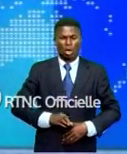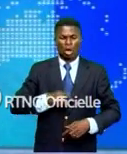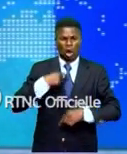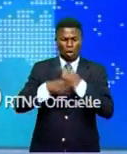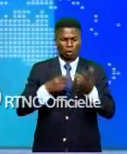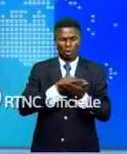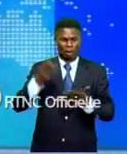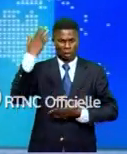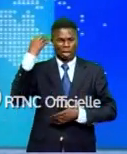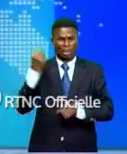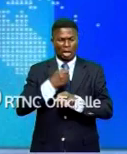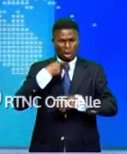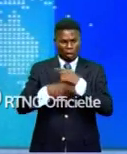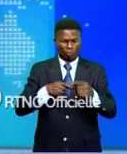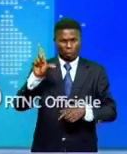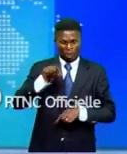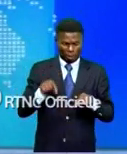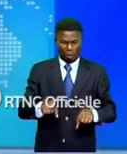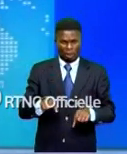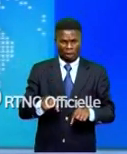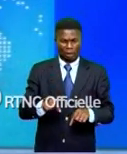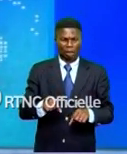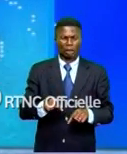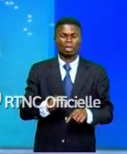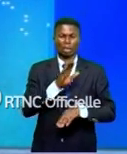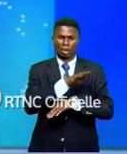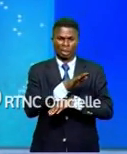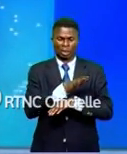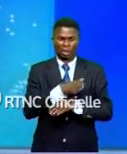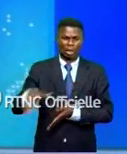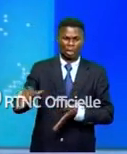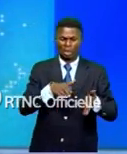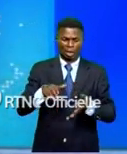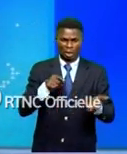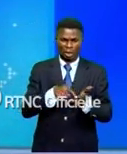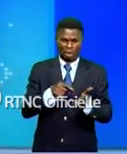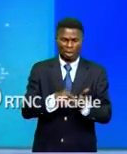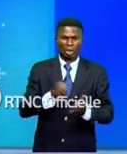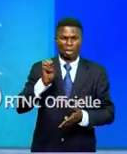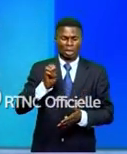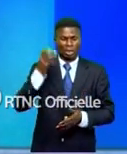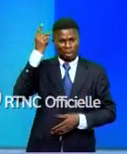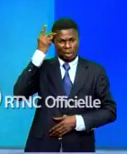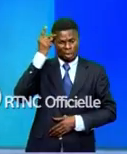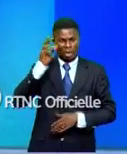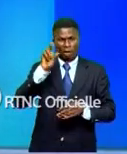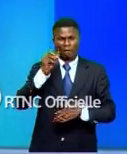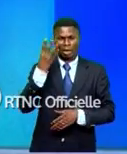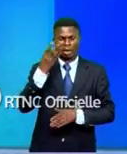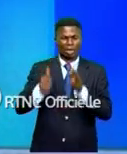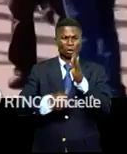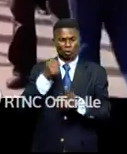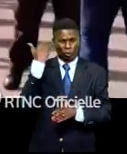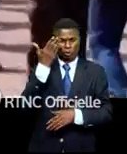semaine dernière, les travaux ont démarré ce lundi. En premier, l'axe Elengessa et Aix 24 novembre. Robert